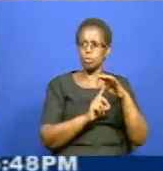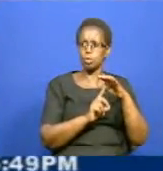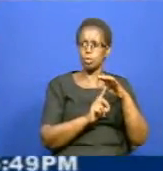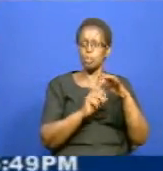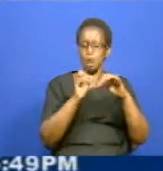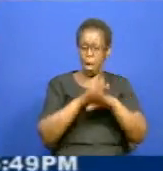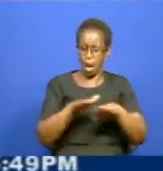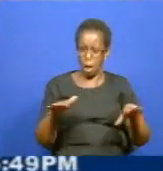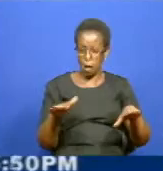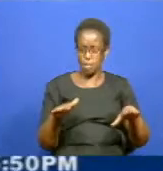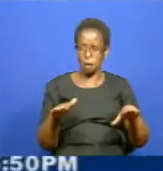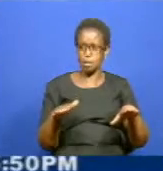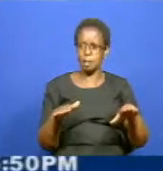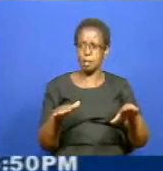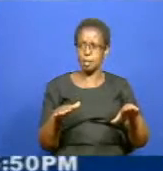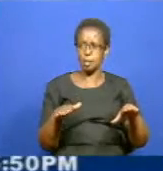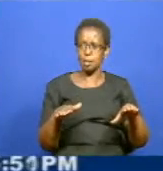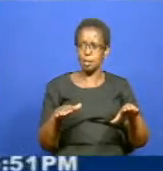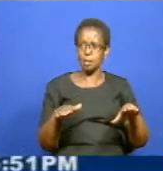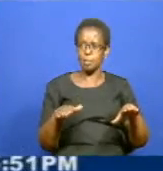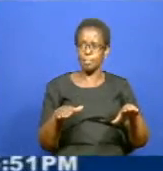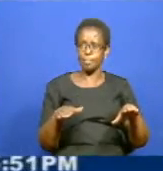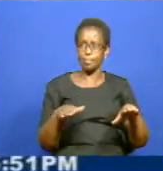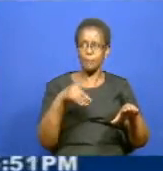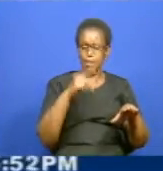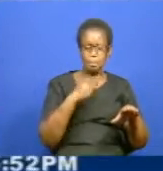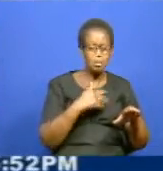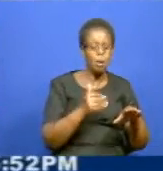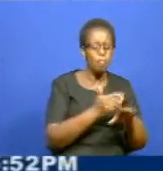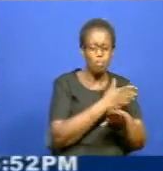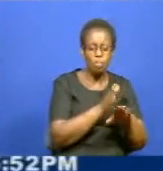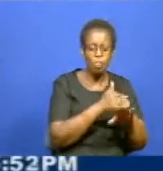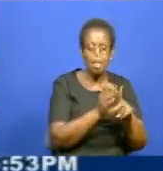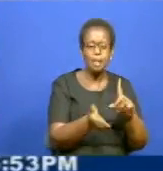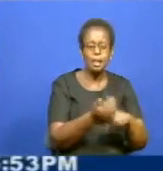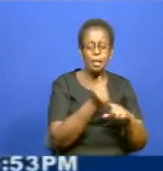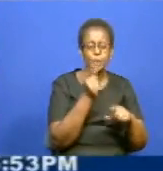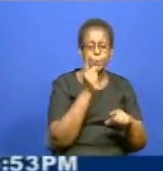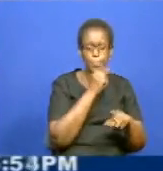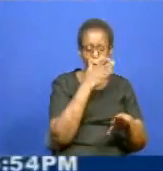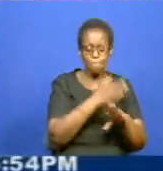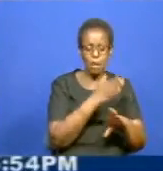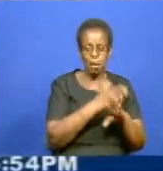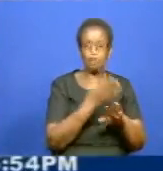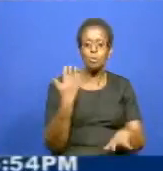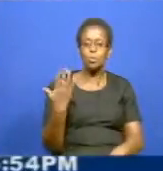ya ardhi, na hatimaye wakaweza kutoa stakabadhi za bandia.